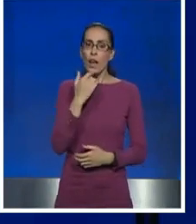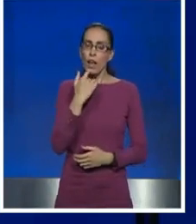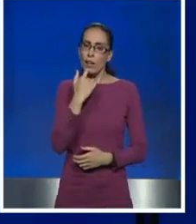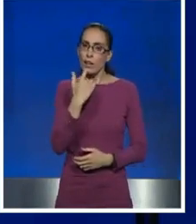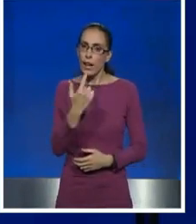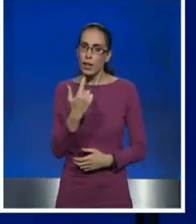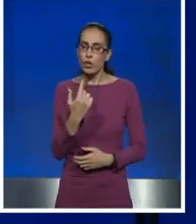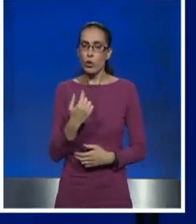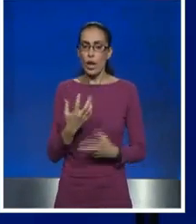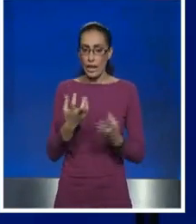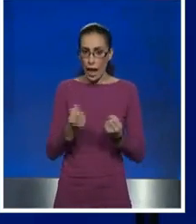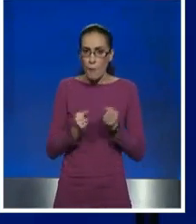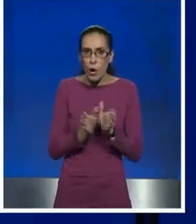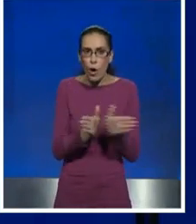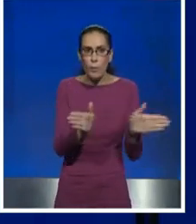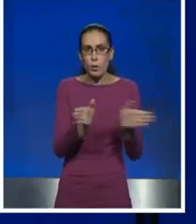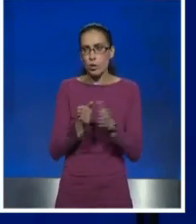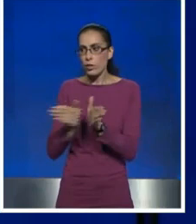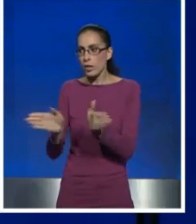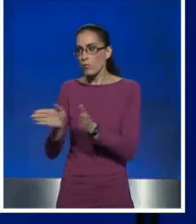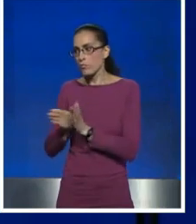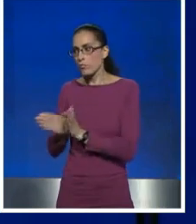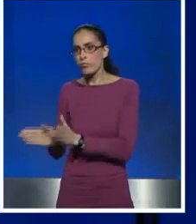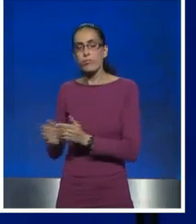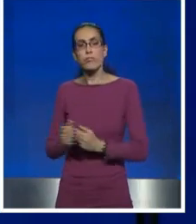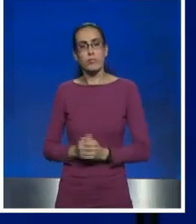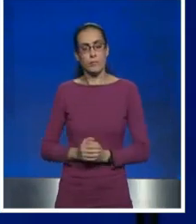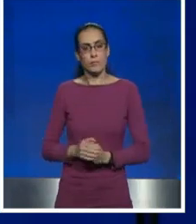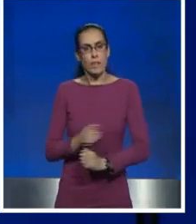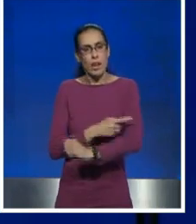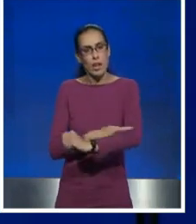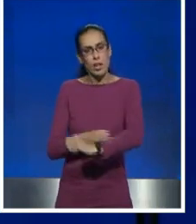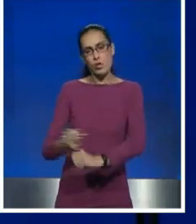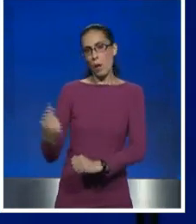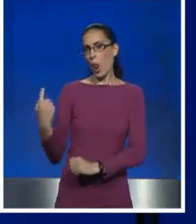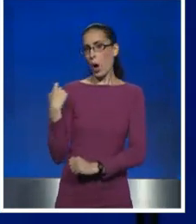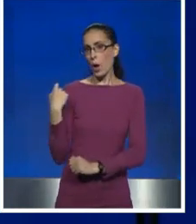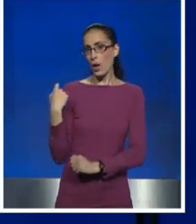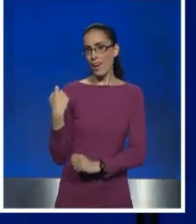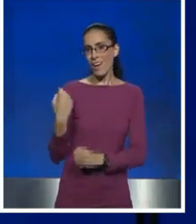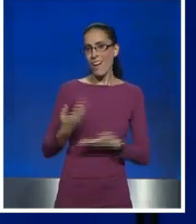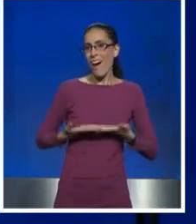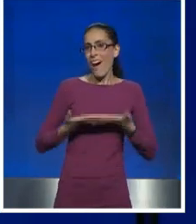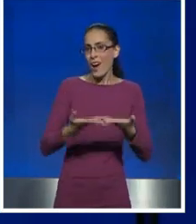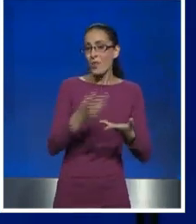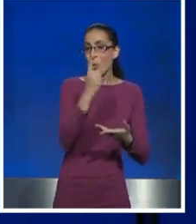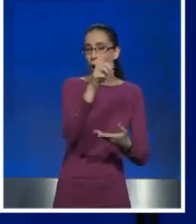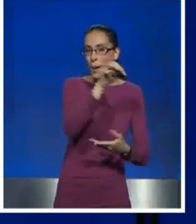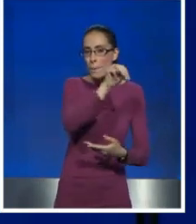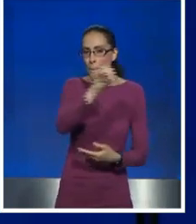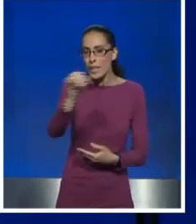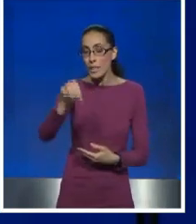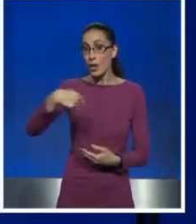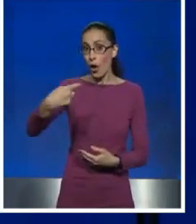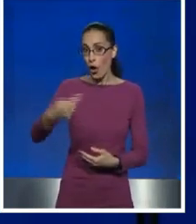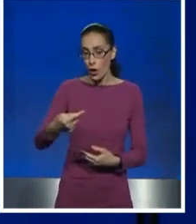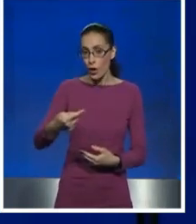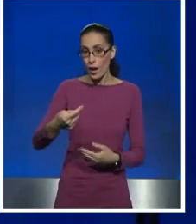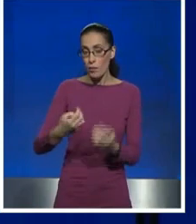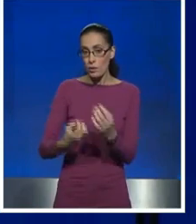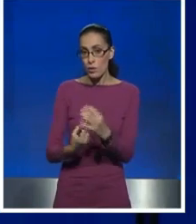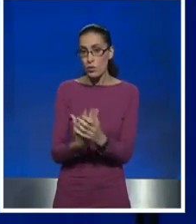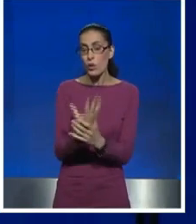hemm opportunitajiet fl-Ewropa. Il-ġimgħa l-oħra ħarġu miljun euro oħra